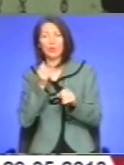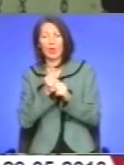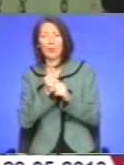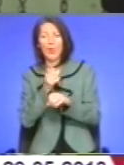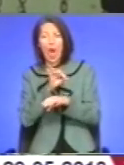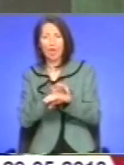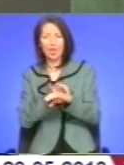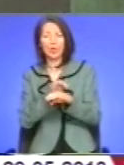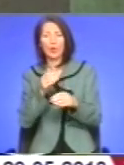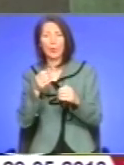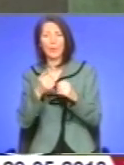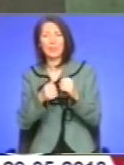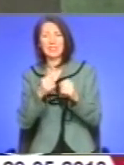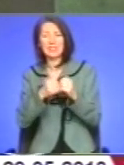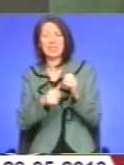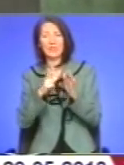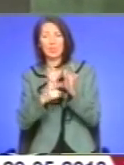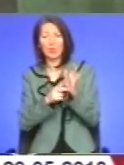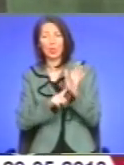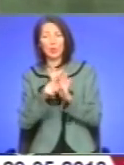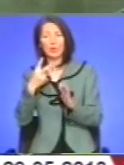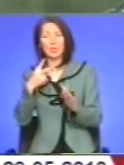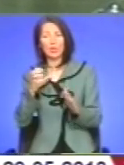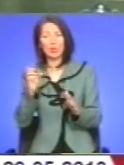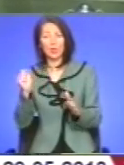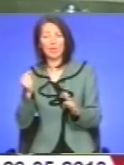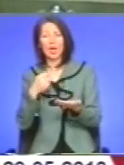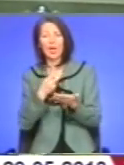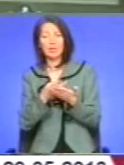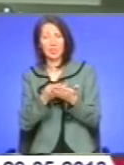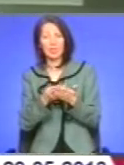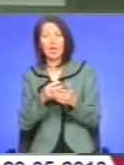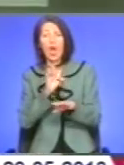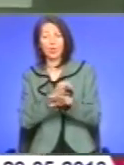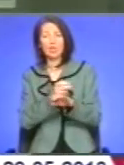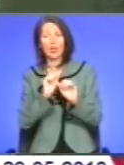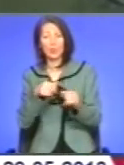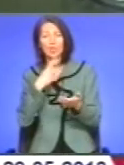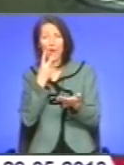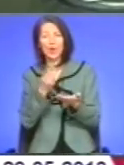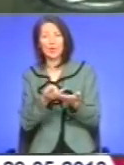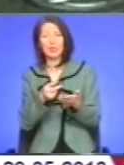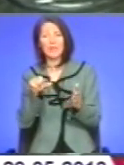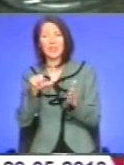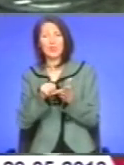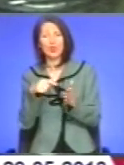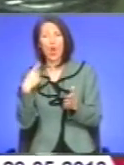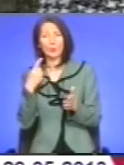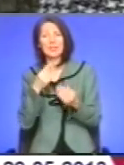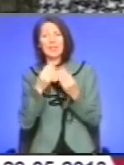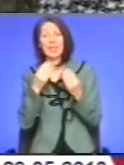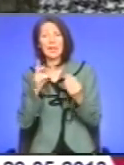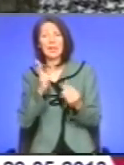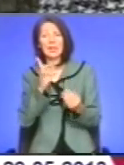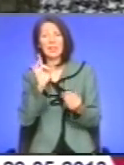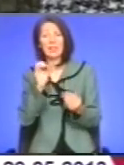початок 20-го століття. Зразки механічних годинників цього періоду можна оглянути, відвідавши обласний краєзнавчий музей.